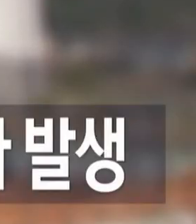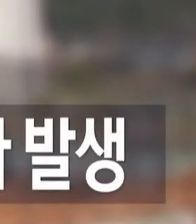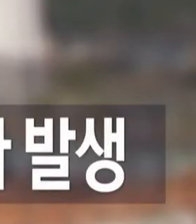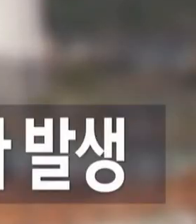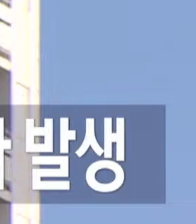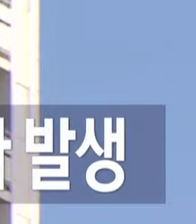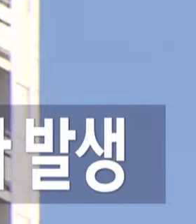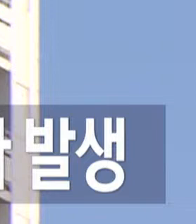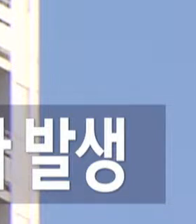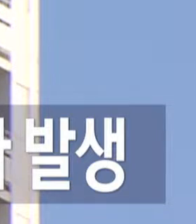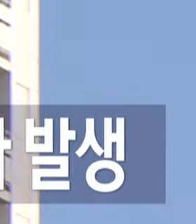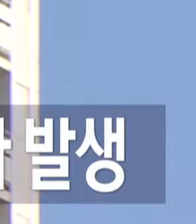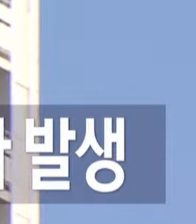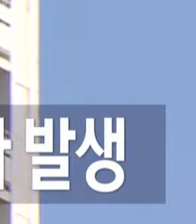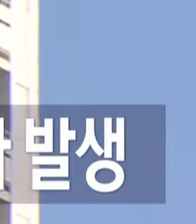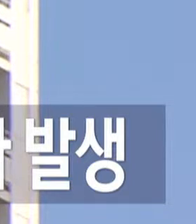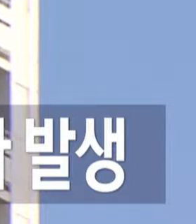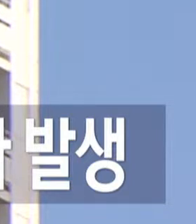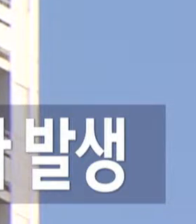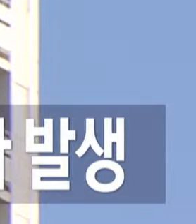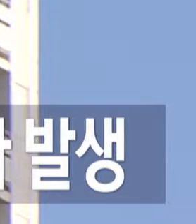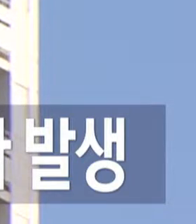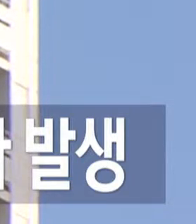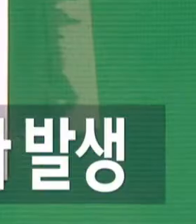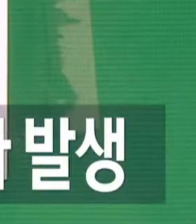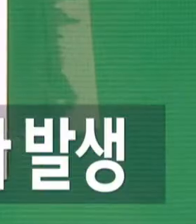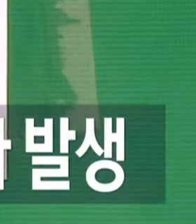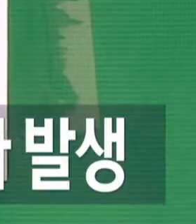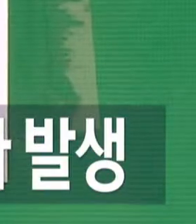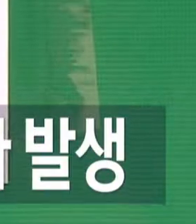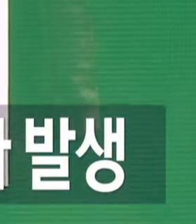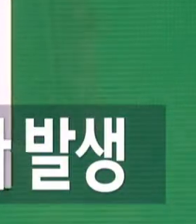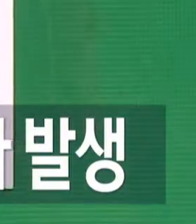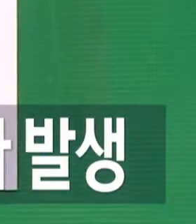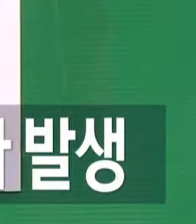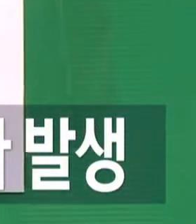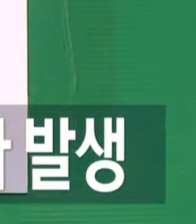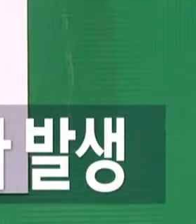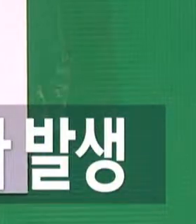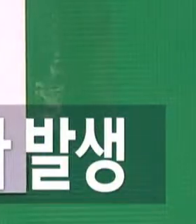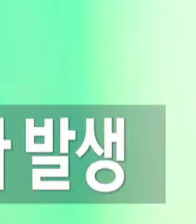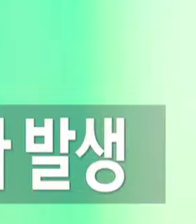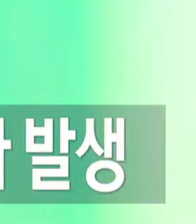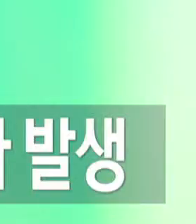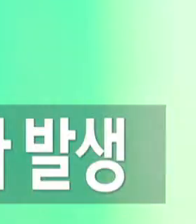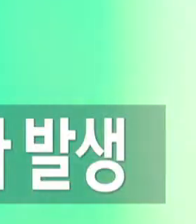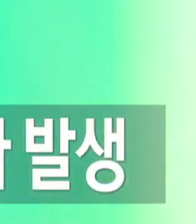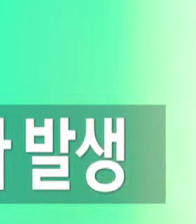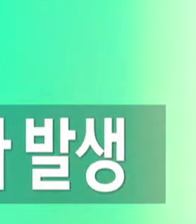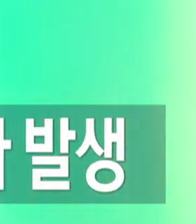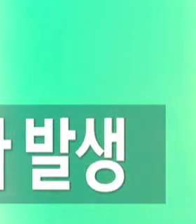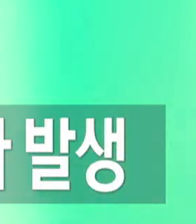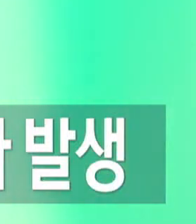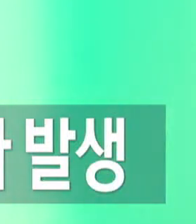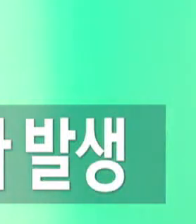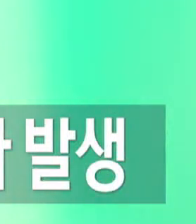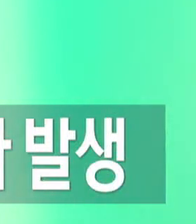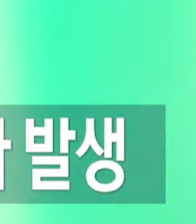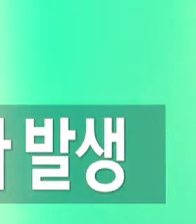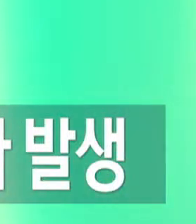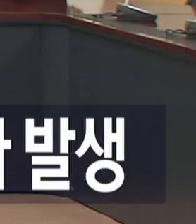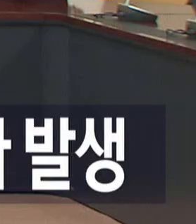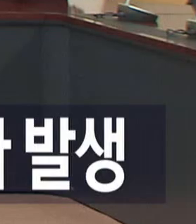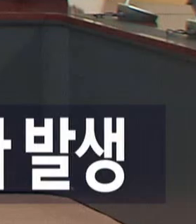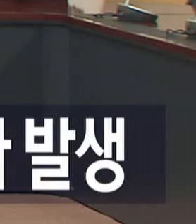여수에 이어 광양에서도 코로나19 확진자가 발생했습니다. 도내에서만 네 번째 확진자인데 울산에서 광양을 방문한 시부모를